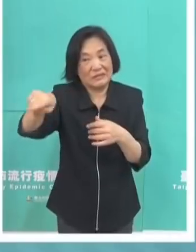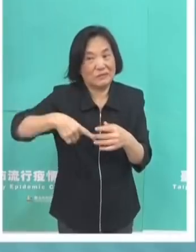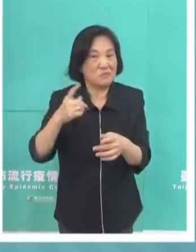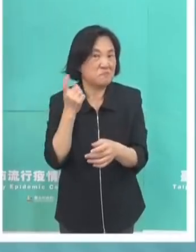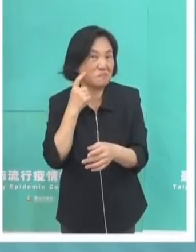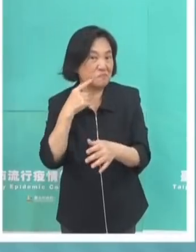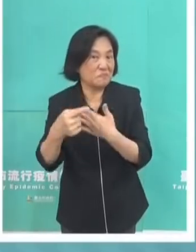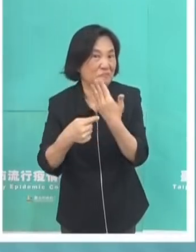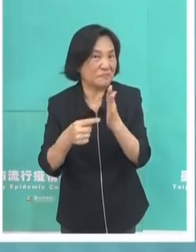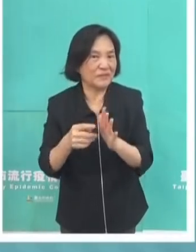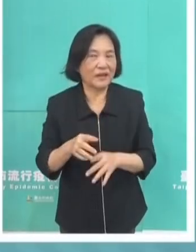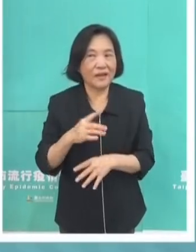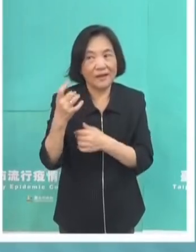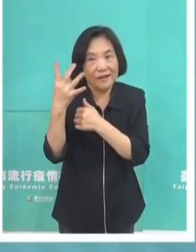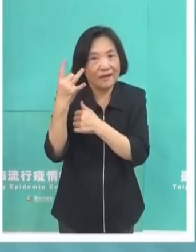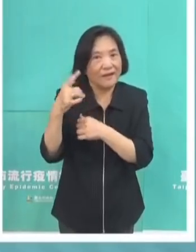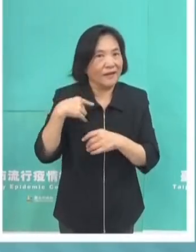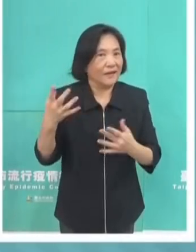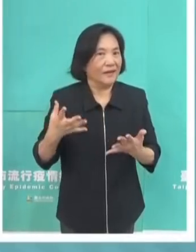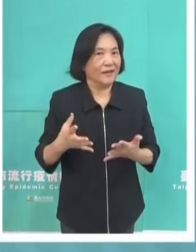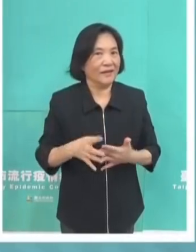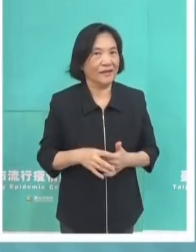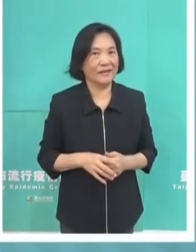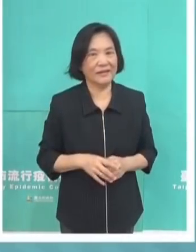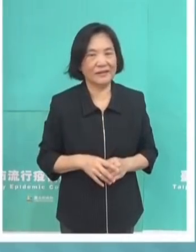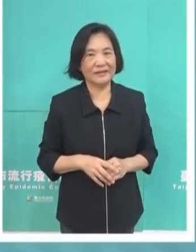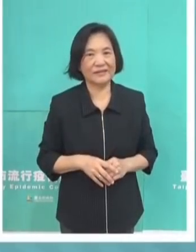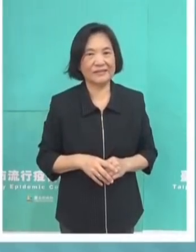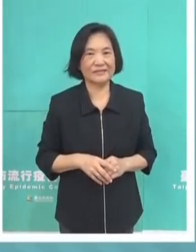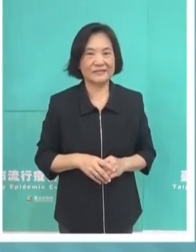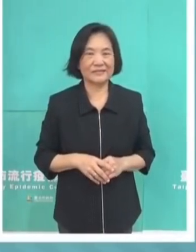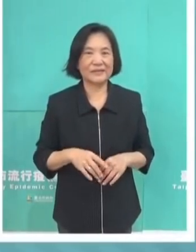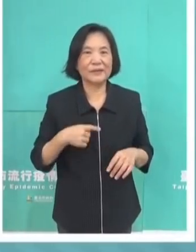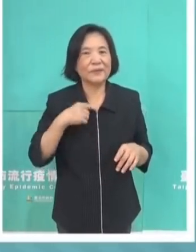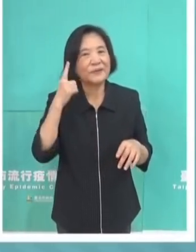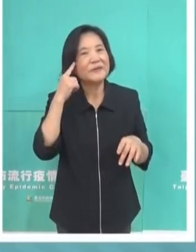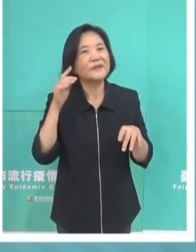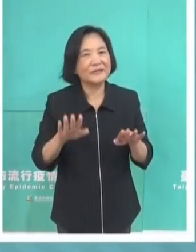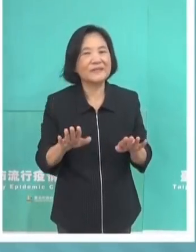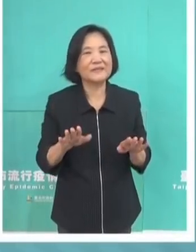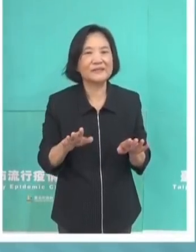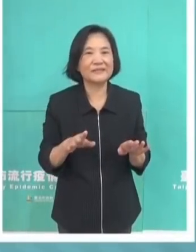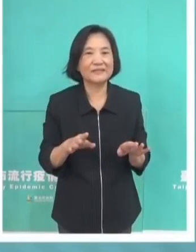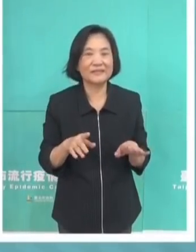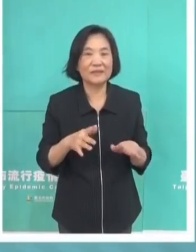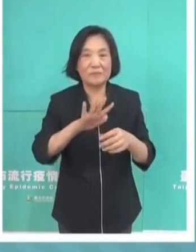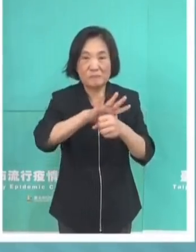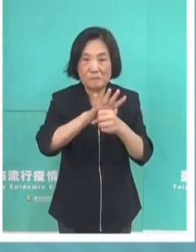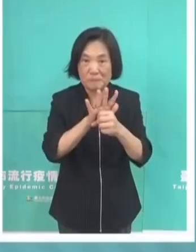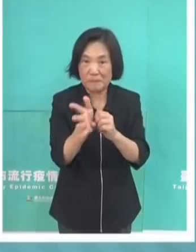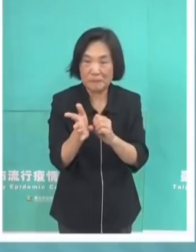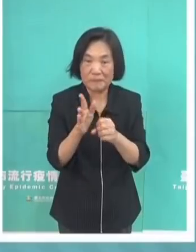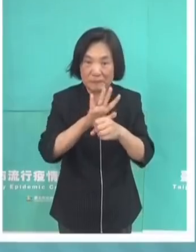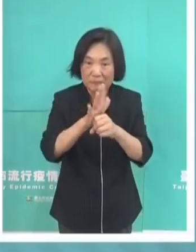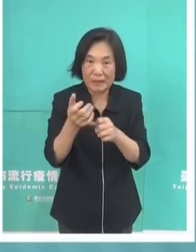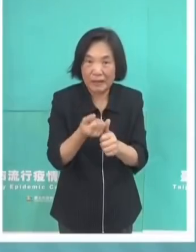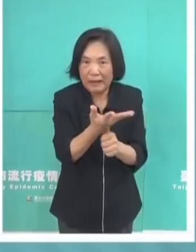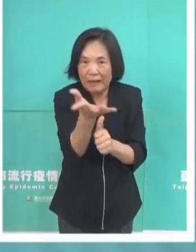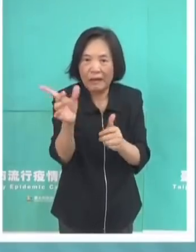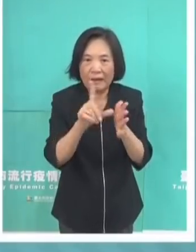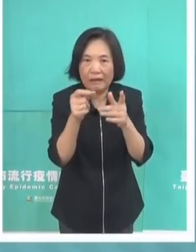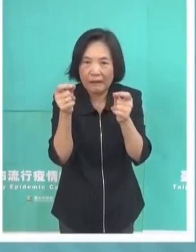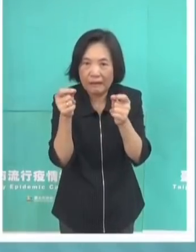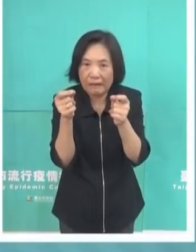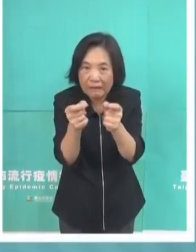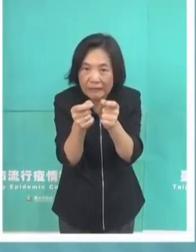是不是您会认为他们比较假？ 有来不要，我还是再讲一遍哦。我们慢慢，我们还是要第一个，这疫情短期不会结束。第二，我